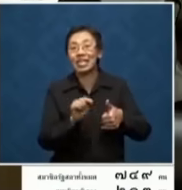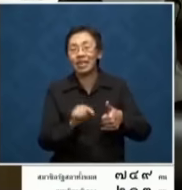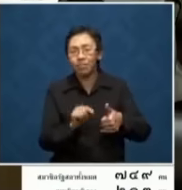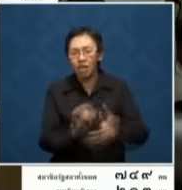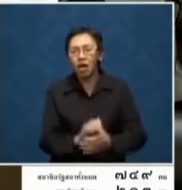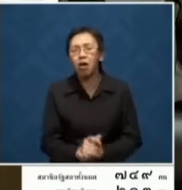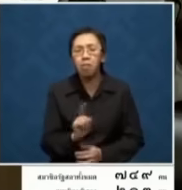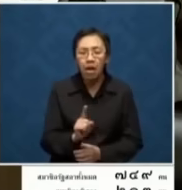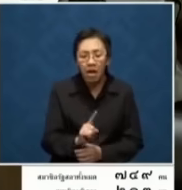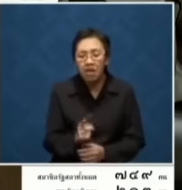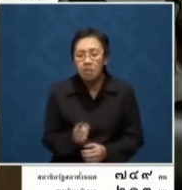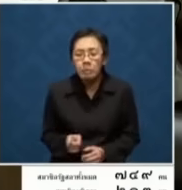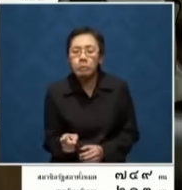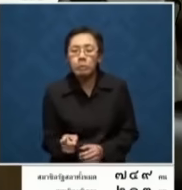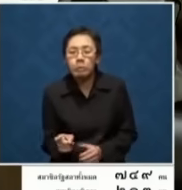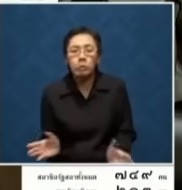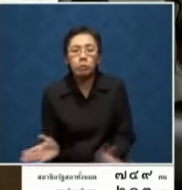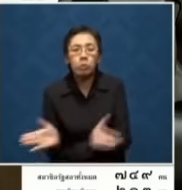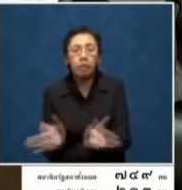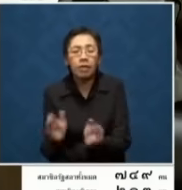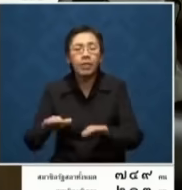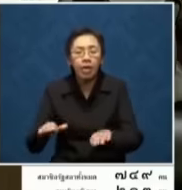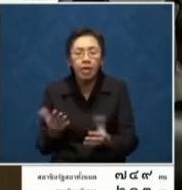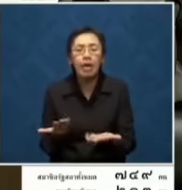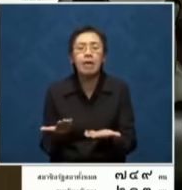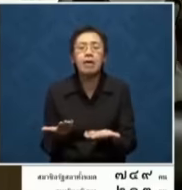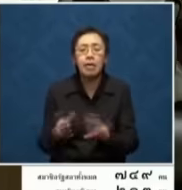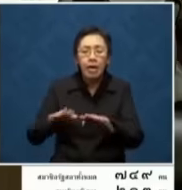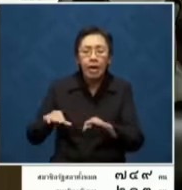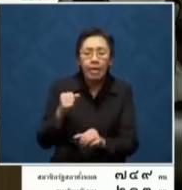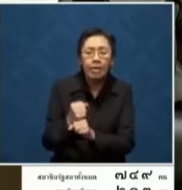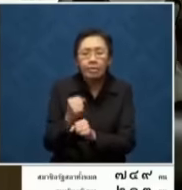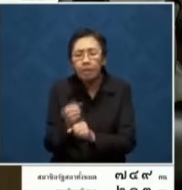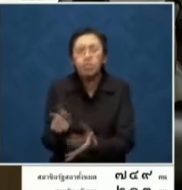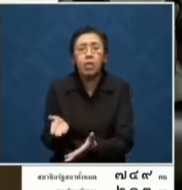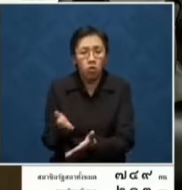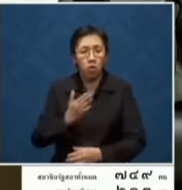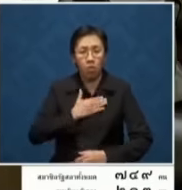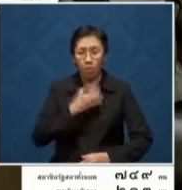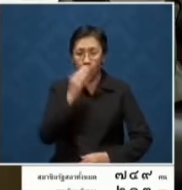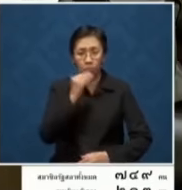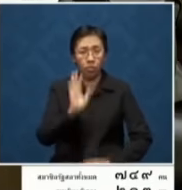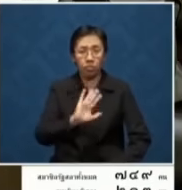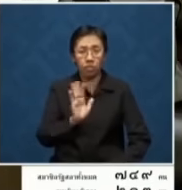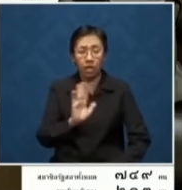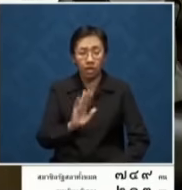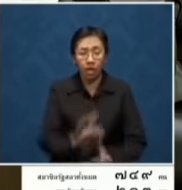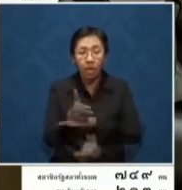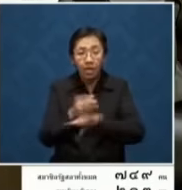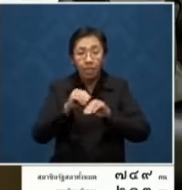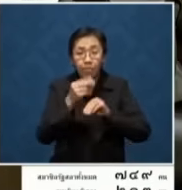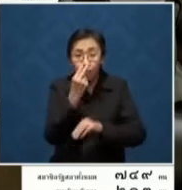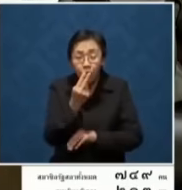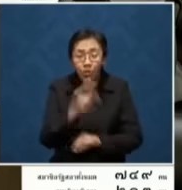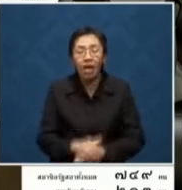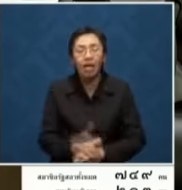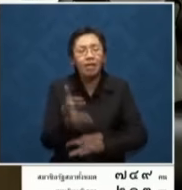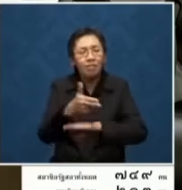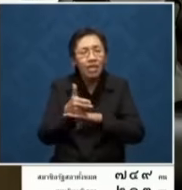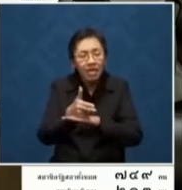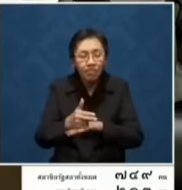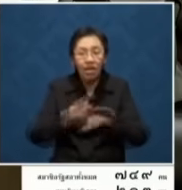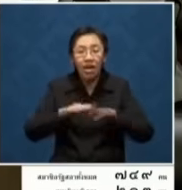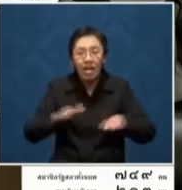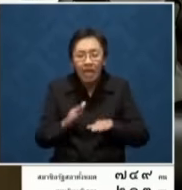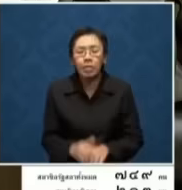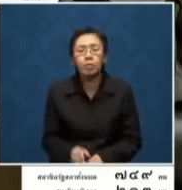ไปยุยงส่งเสริมเด็กเนี่ยนะครับหรือให้เด็กกระทำการใดนะครับผมไม่ได้พูดเองท่านท่านไปเปิดคลิปดูนะครับมีเด็กที่ถูกยุ